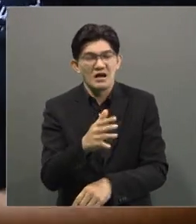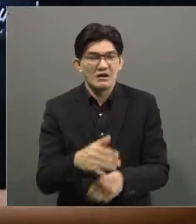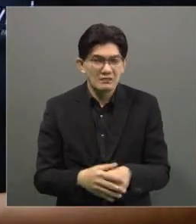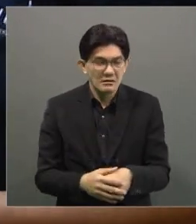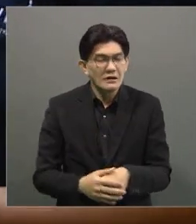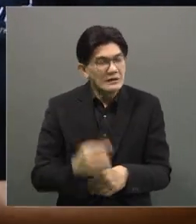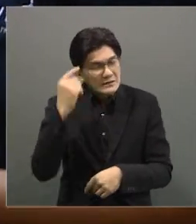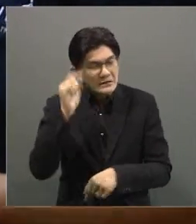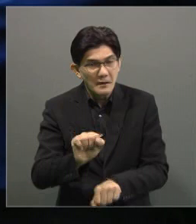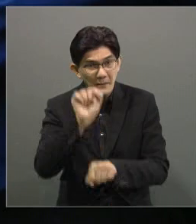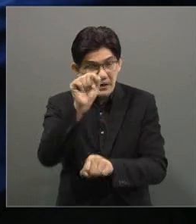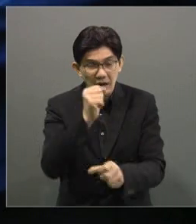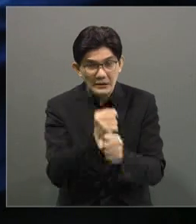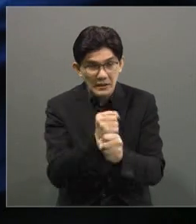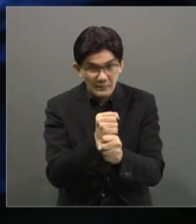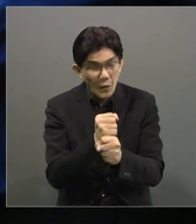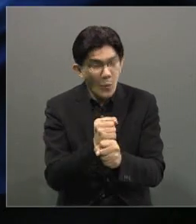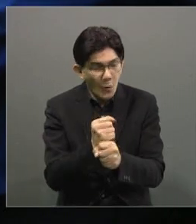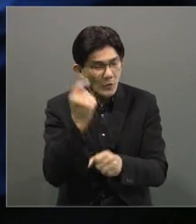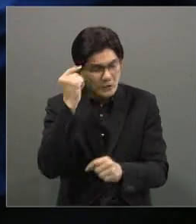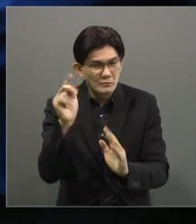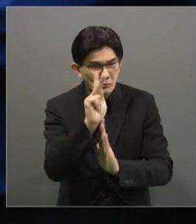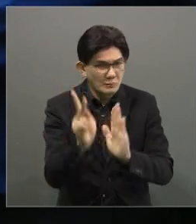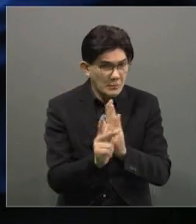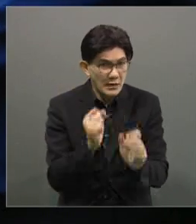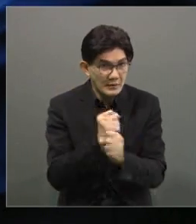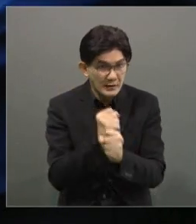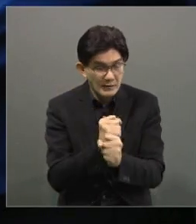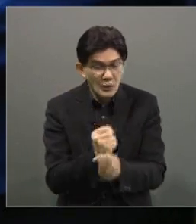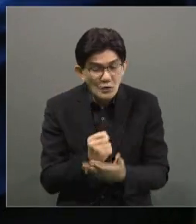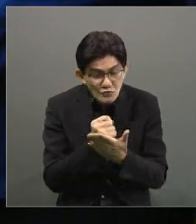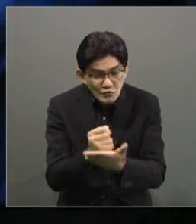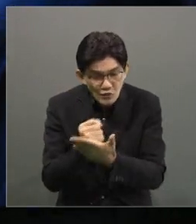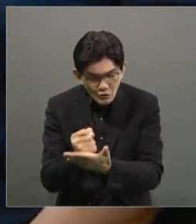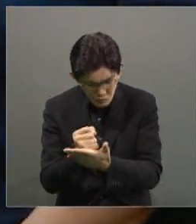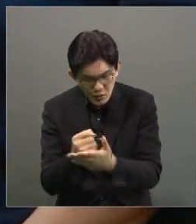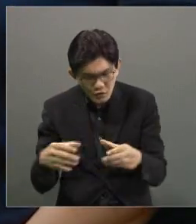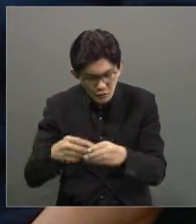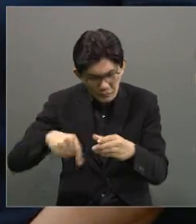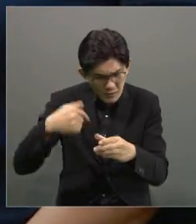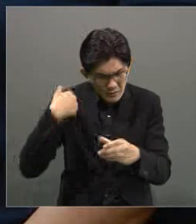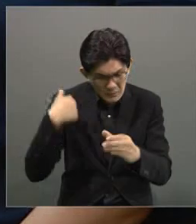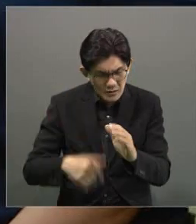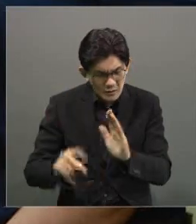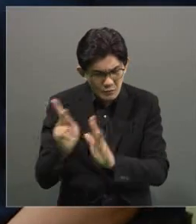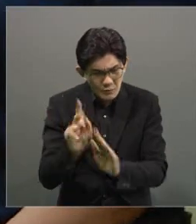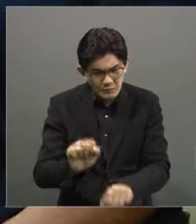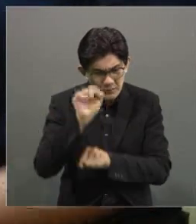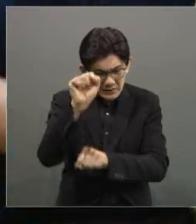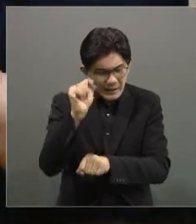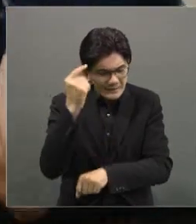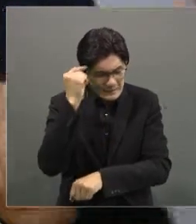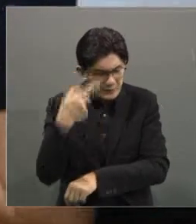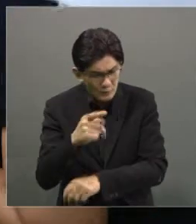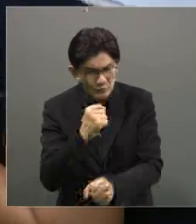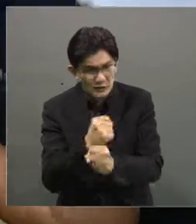เลยมองว่าการออกประกาศเนี่ยจะกลายเป็นช่องโหว่ของกฎหมายที่จะไปเอื้อให้กับคนบางกลุ่มใช้เงื่อนไขในการประกาศมหาประโยช